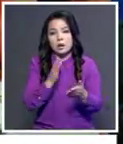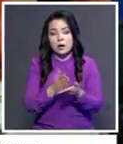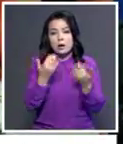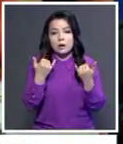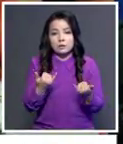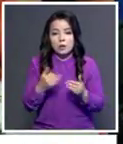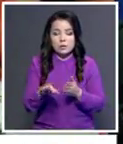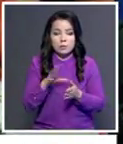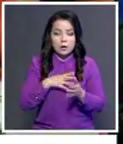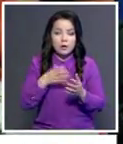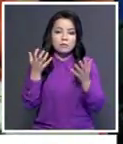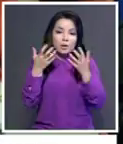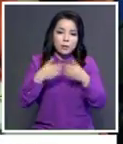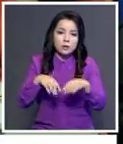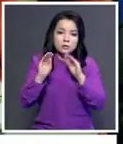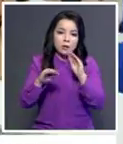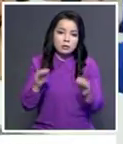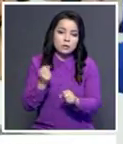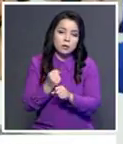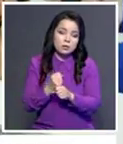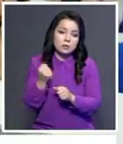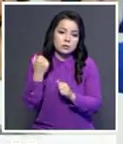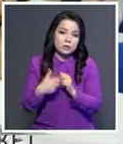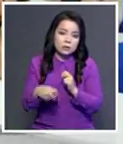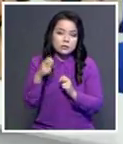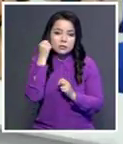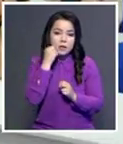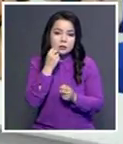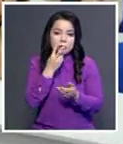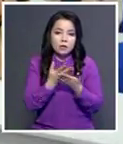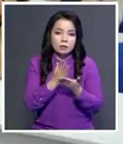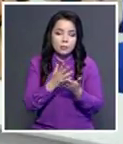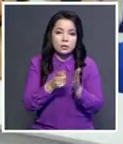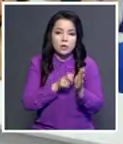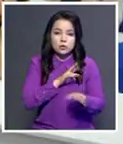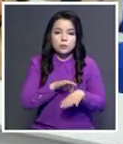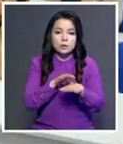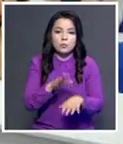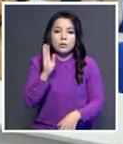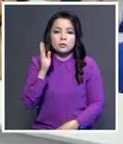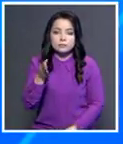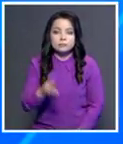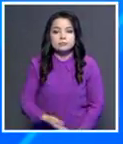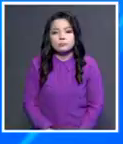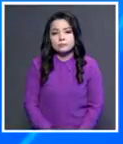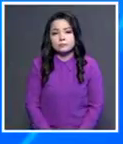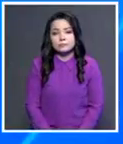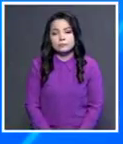саты механизмдегі автоматика жүйесінің істен шыққандығы анықталды. Тергеу жұмыстары жалғасып жатыр.